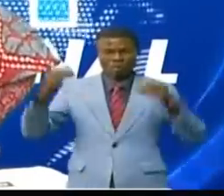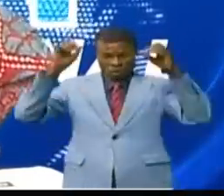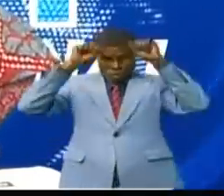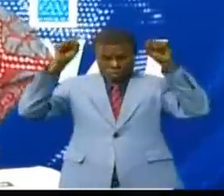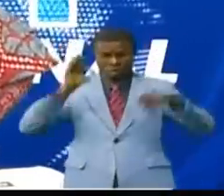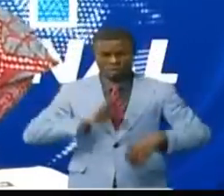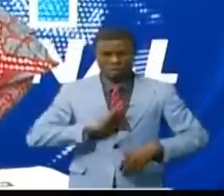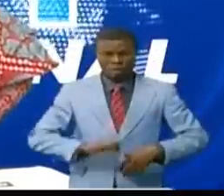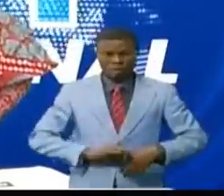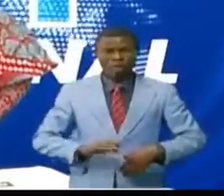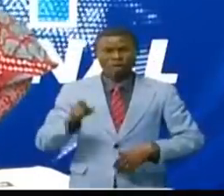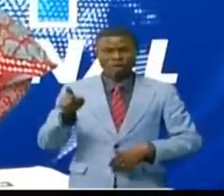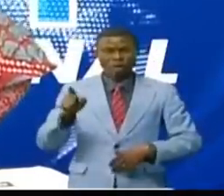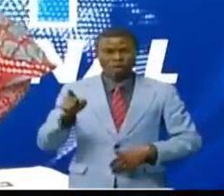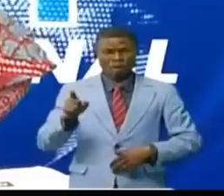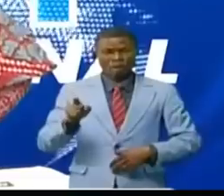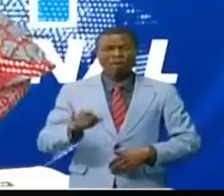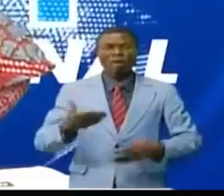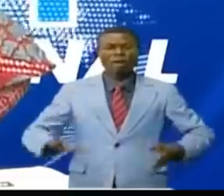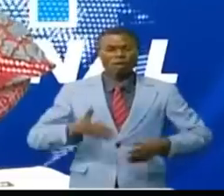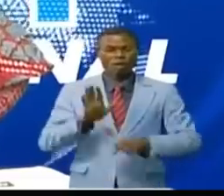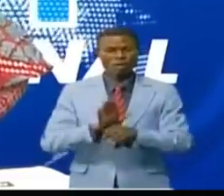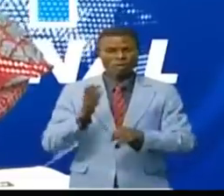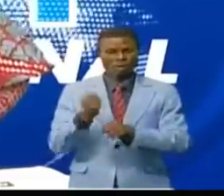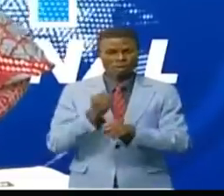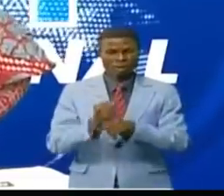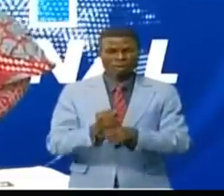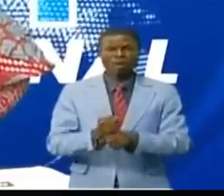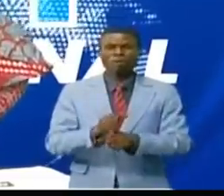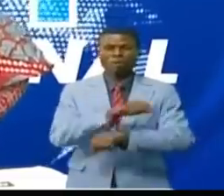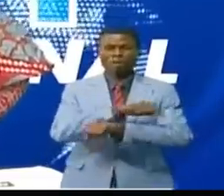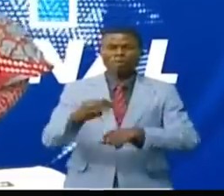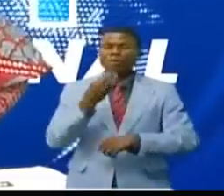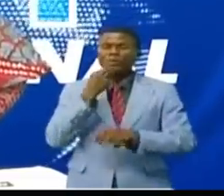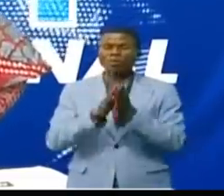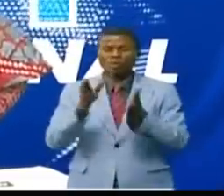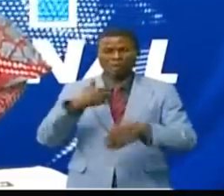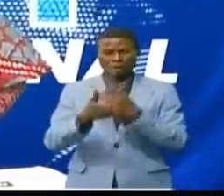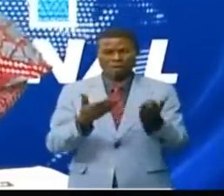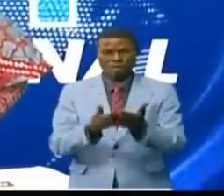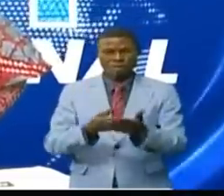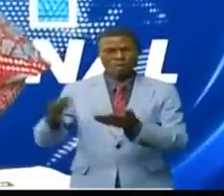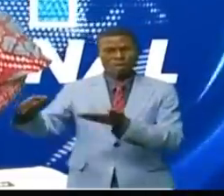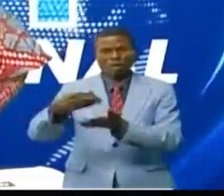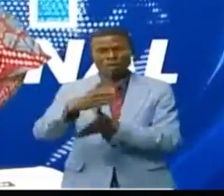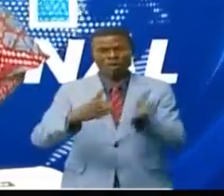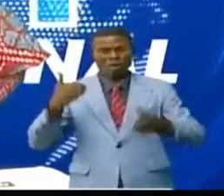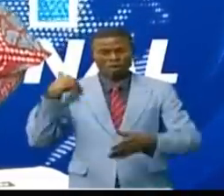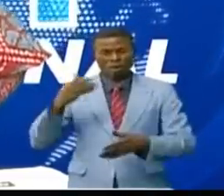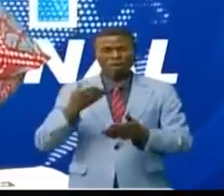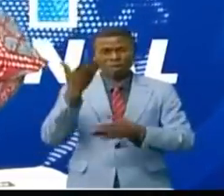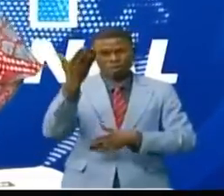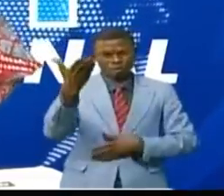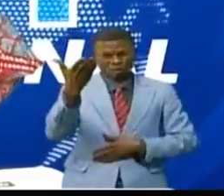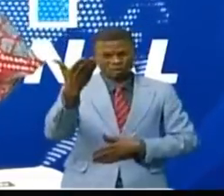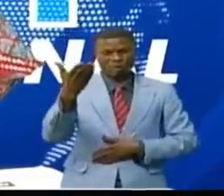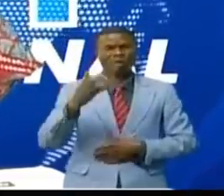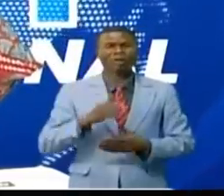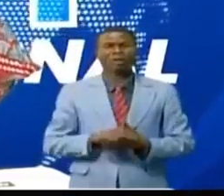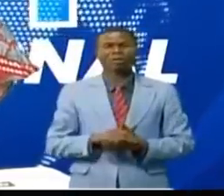l'État, Guylain Nyembo, qui a salué le travail que l'IGF est en train d'abattre pour la mobilisation des recettes. Erika Bamba et Bijou